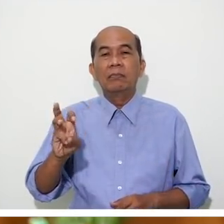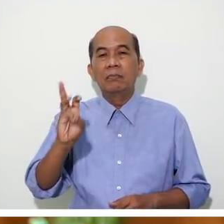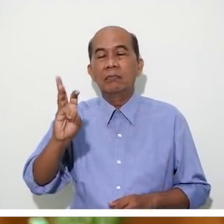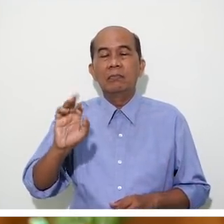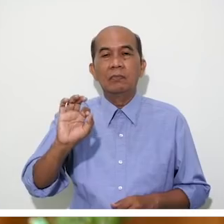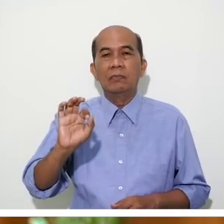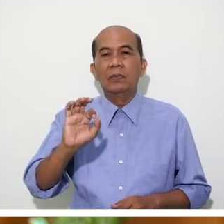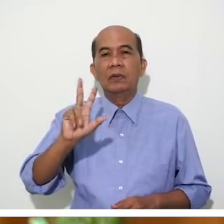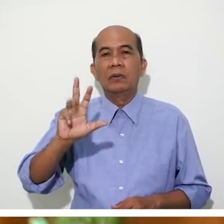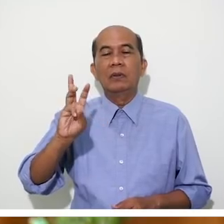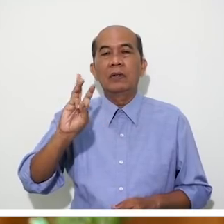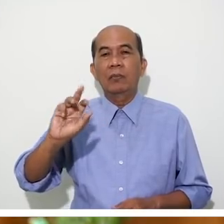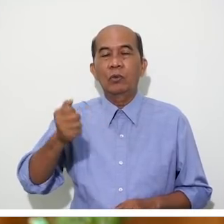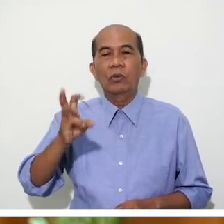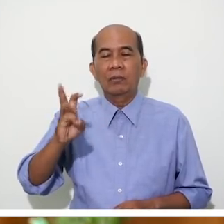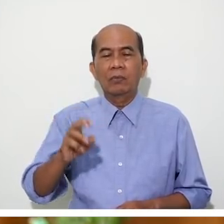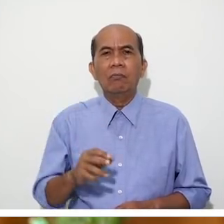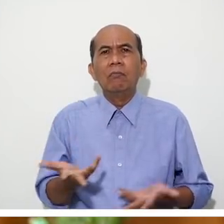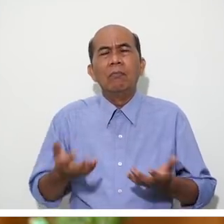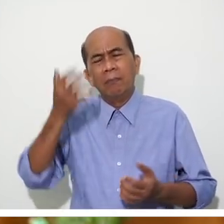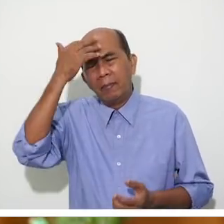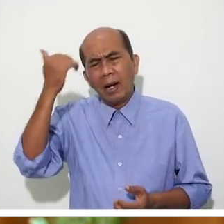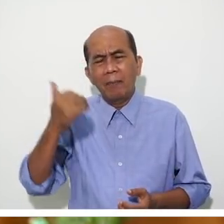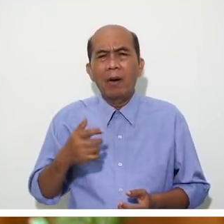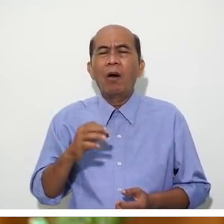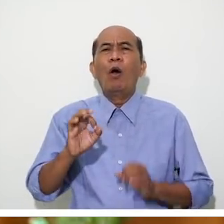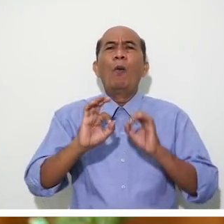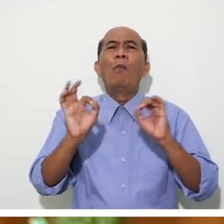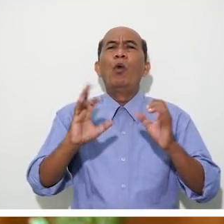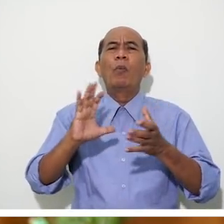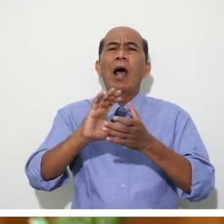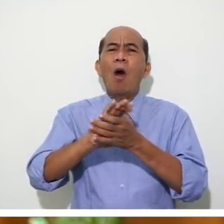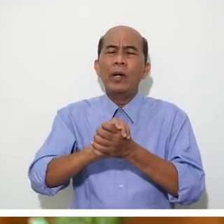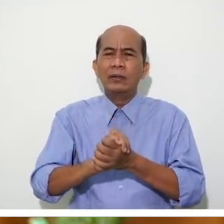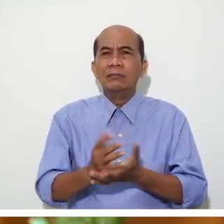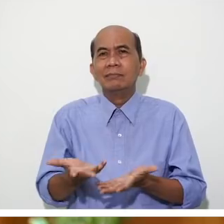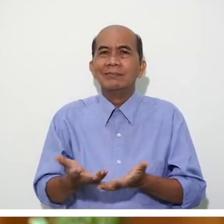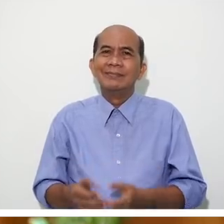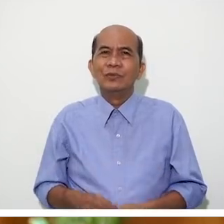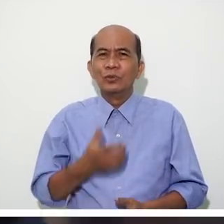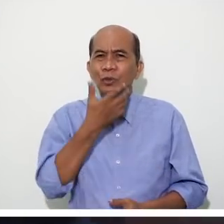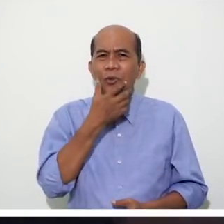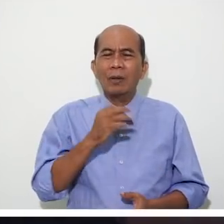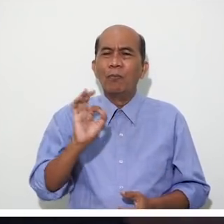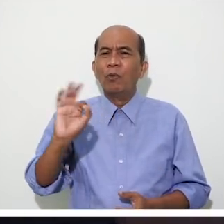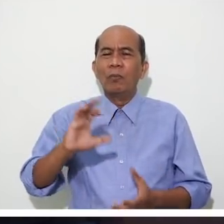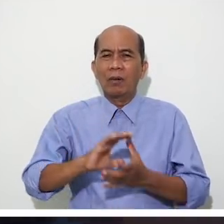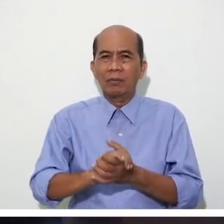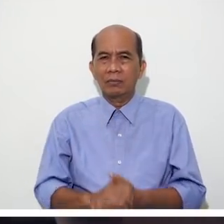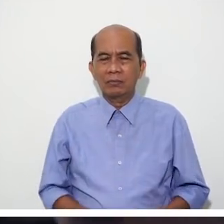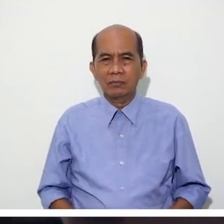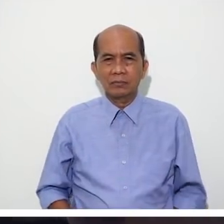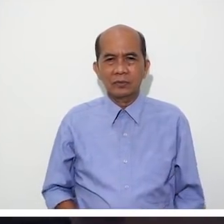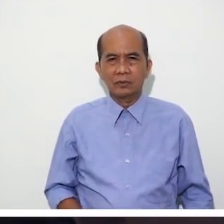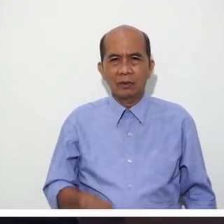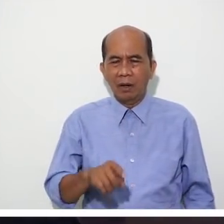belum kawin-kawin, gitu ya. Saya senang guyon susah. Kemudian dia katakan, lu kayak gak tahu aja,